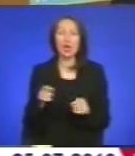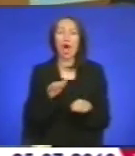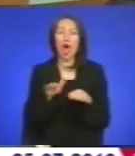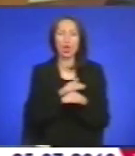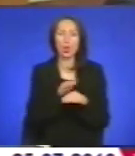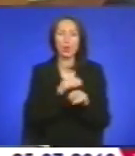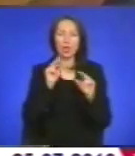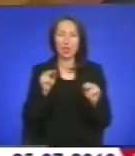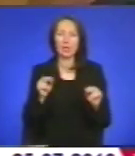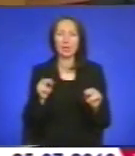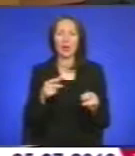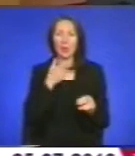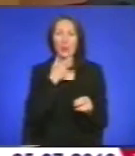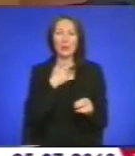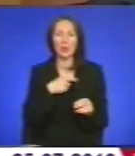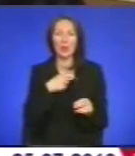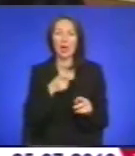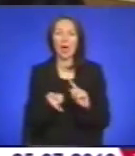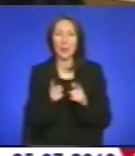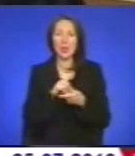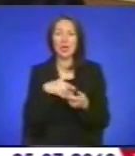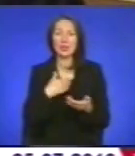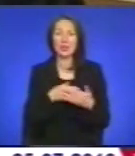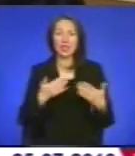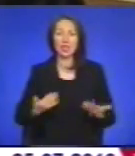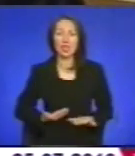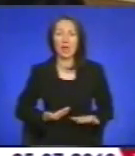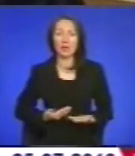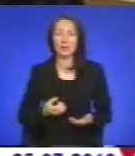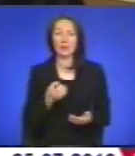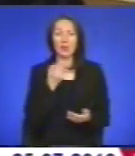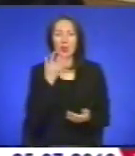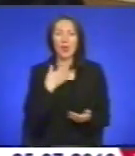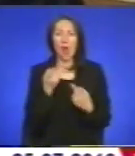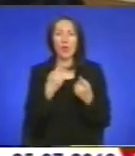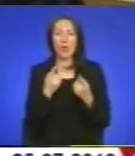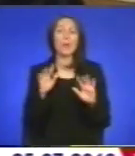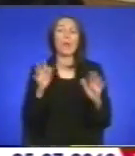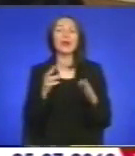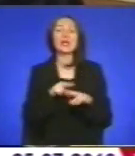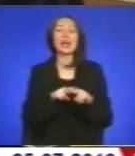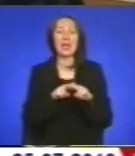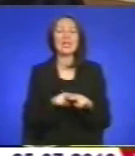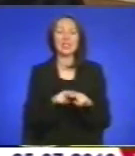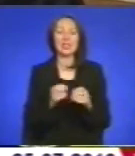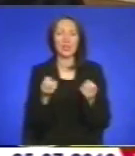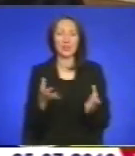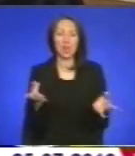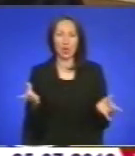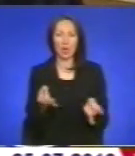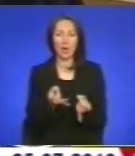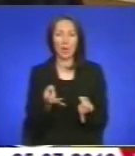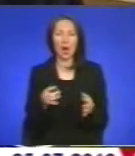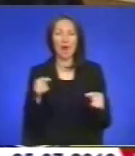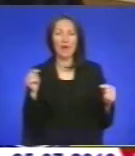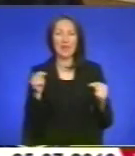чесною, порядною, міняє своє життя. Коли ми говоримо вже про момент хрещення, звичайно, що слід